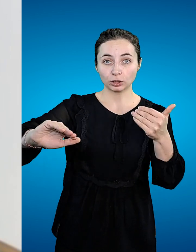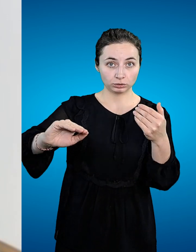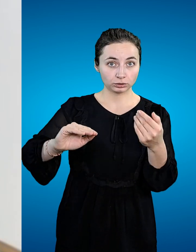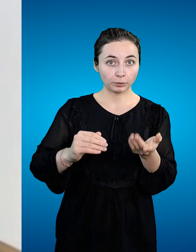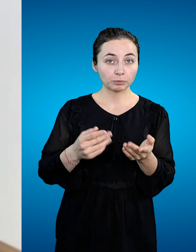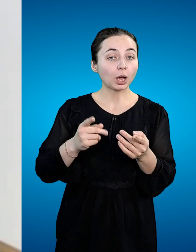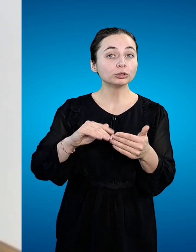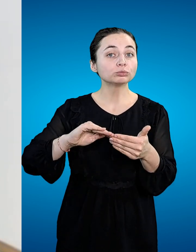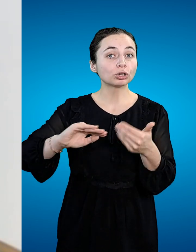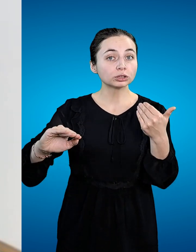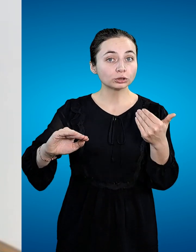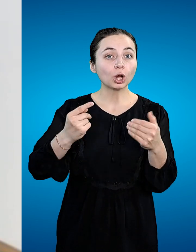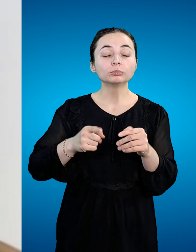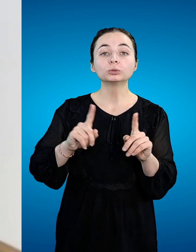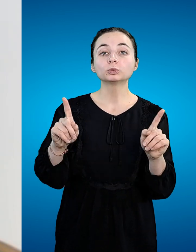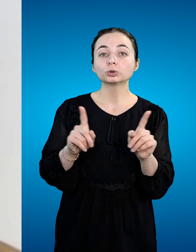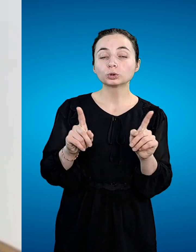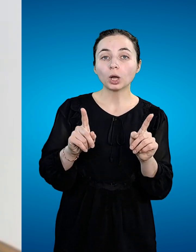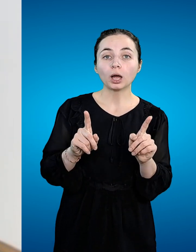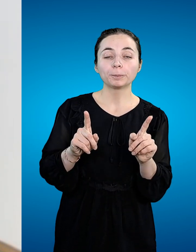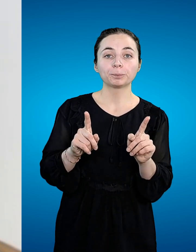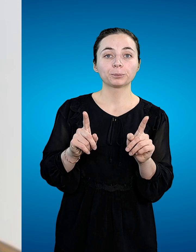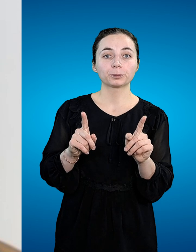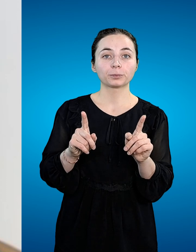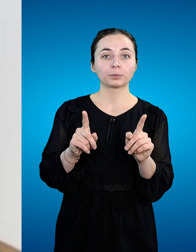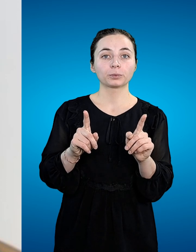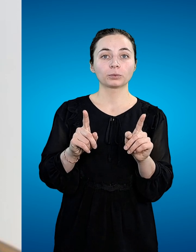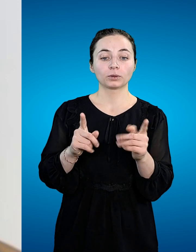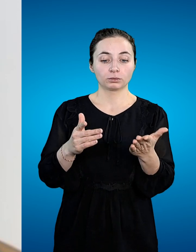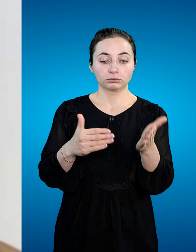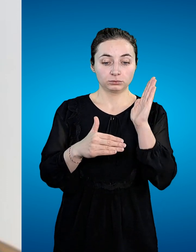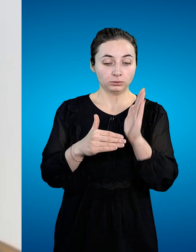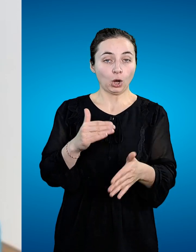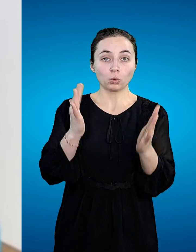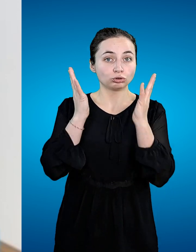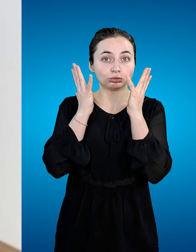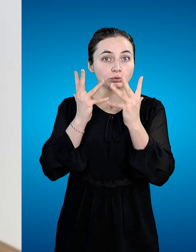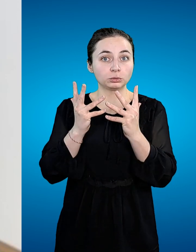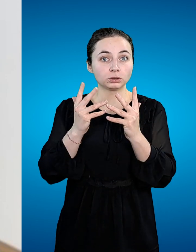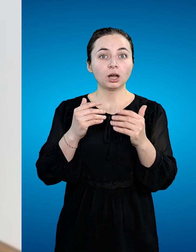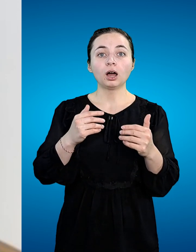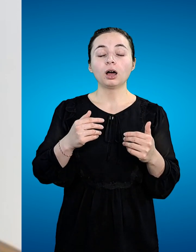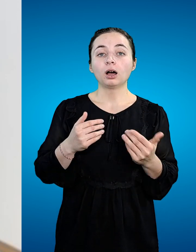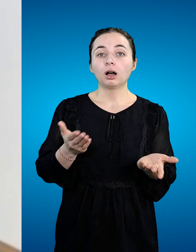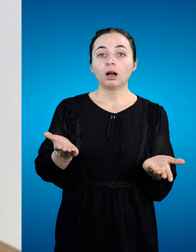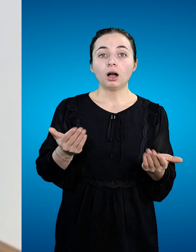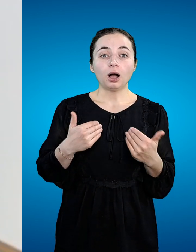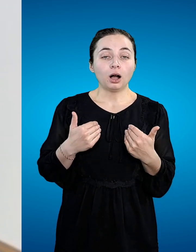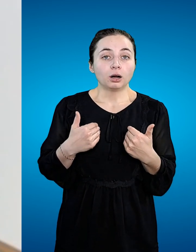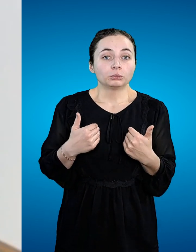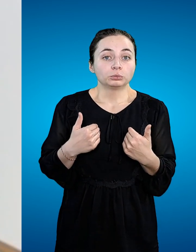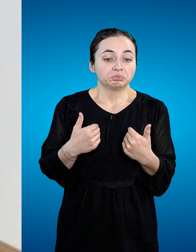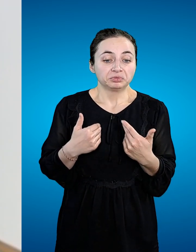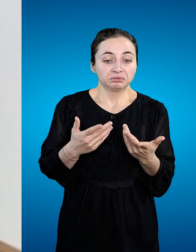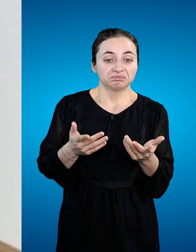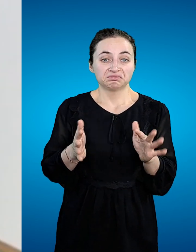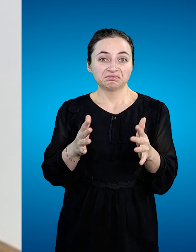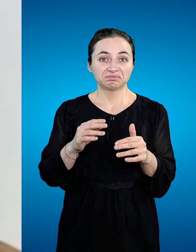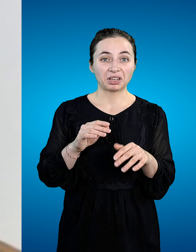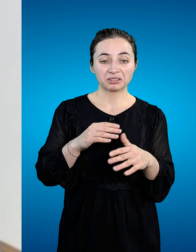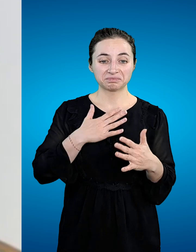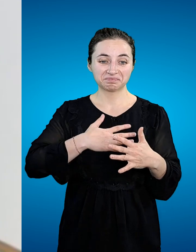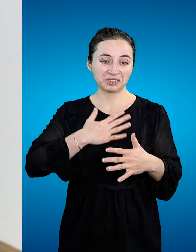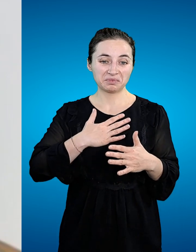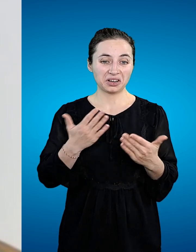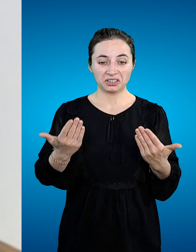расстаются, понимаете? Почему они расстаются? Потому что закончилась влюбленность. А мне как бы не